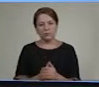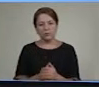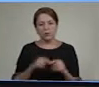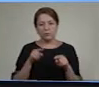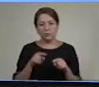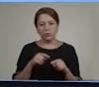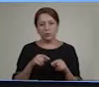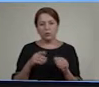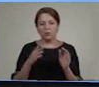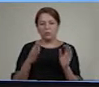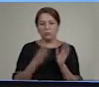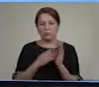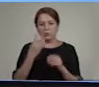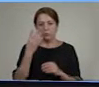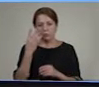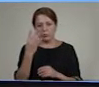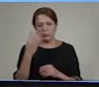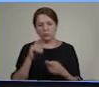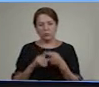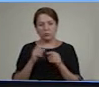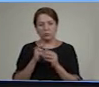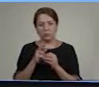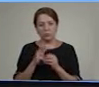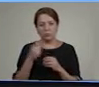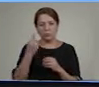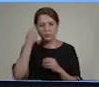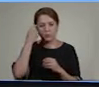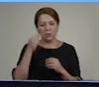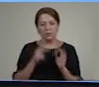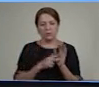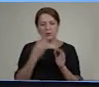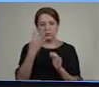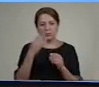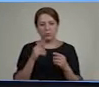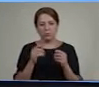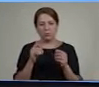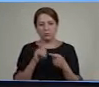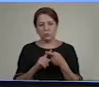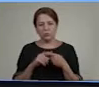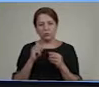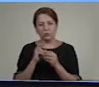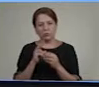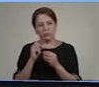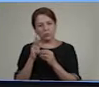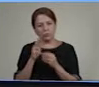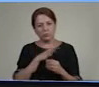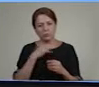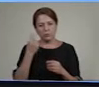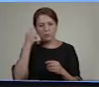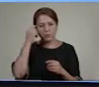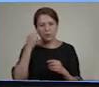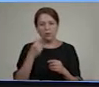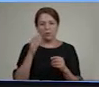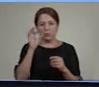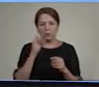Bunda 9 ga 4 ni qo'shsak 13, 1 dildi. 8 ga 4 ni qo'shsak 12 dildagi bilan 13, yana 1 dildi. 0 ga